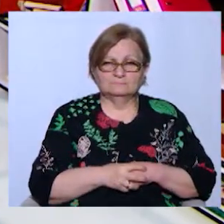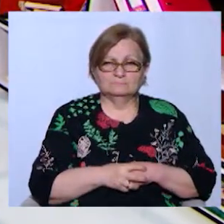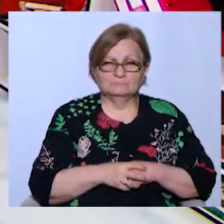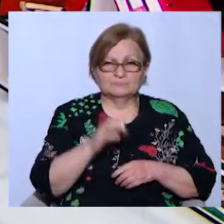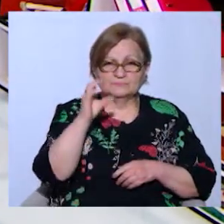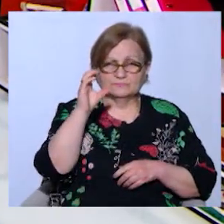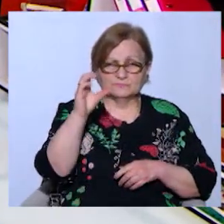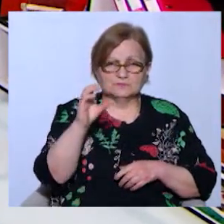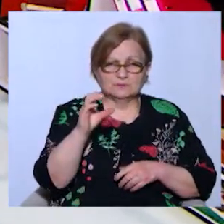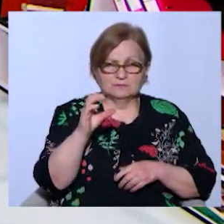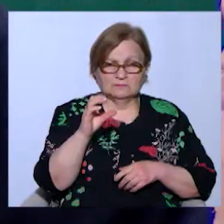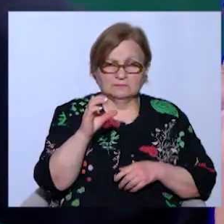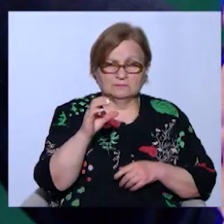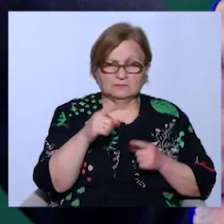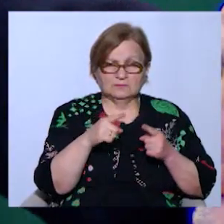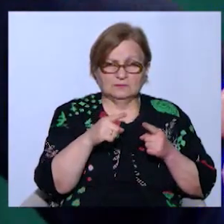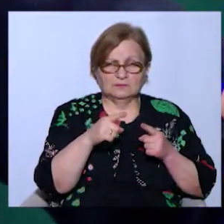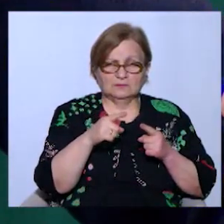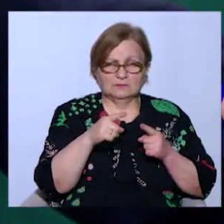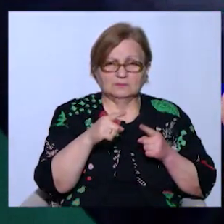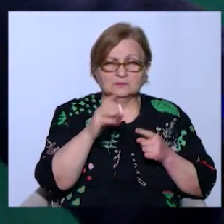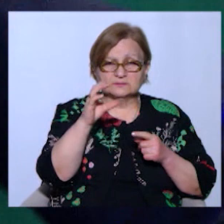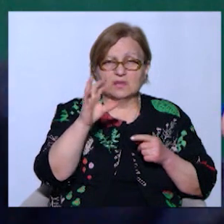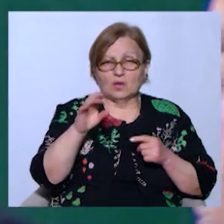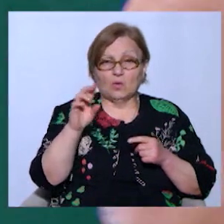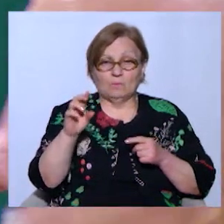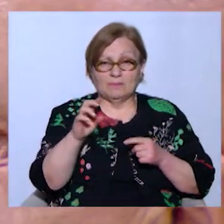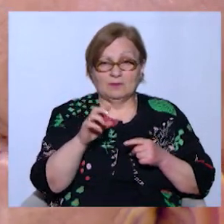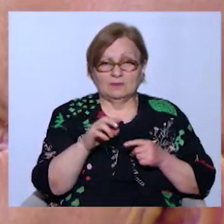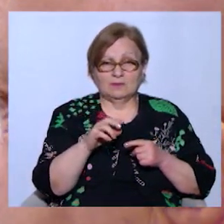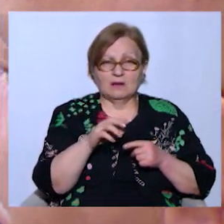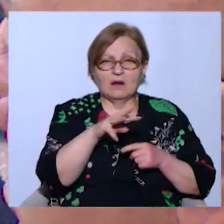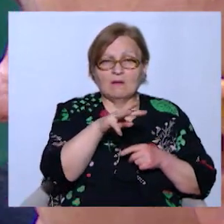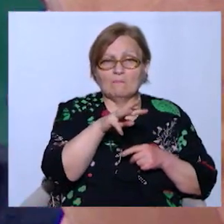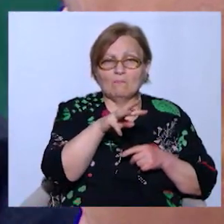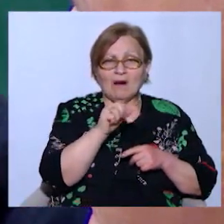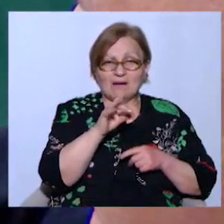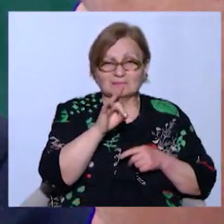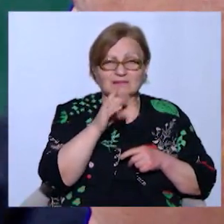C კუთხე C O B. მართი.